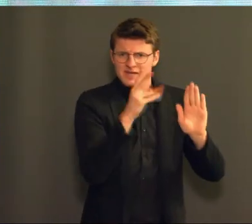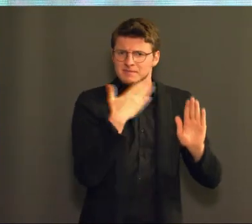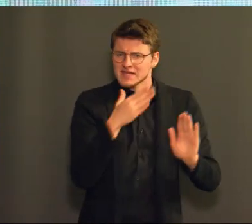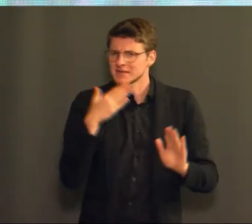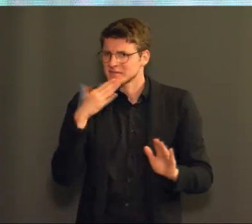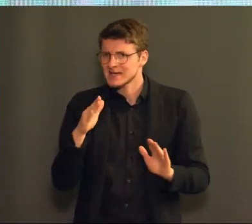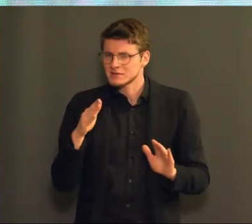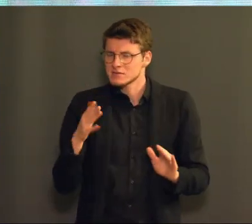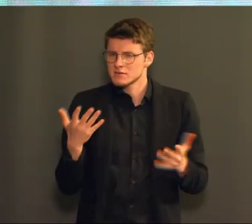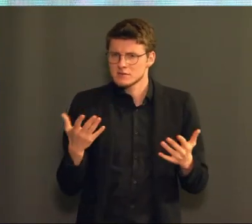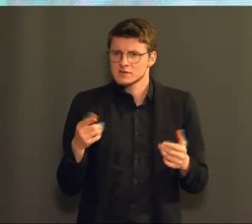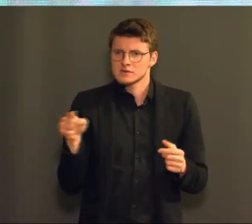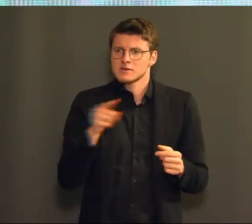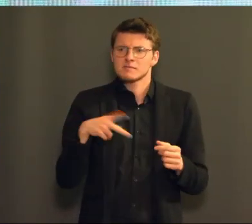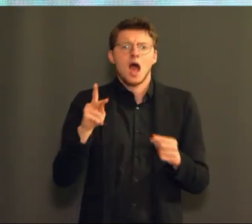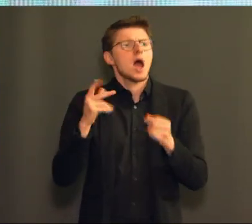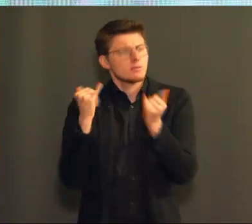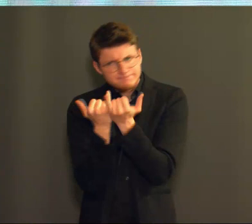effectiever worden geïmplementeerd.